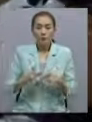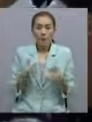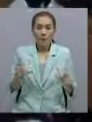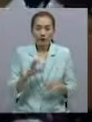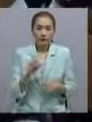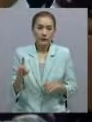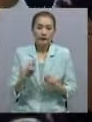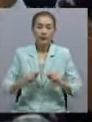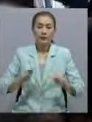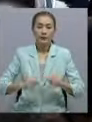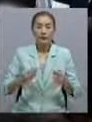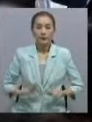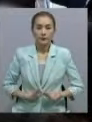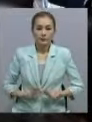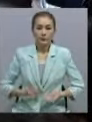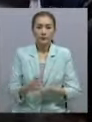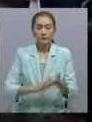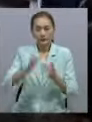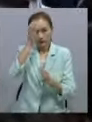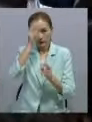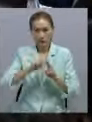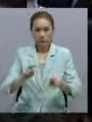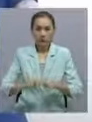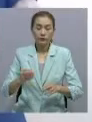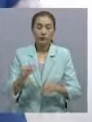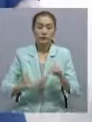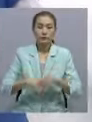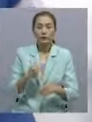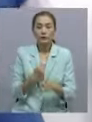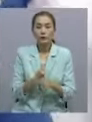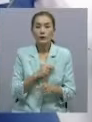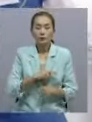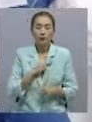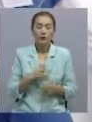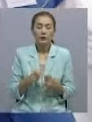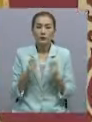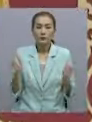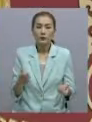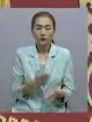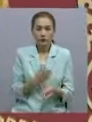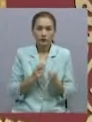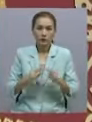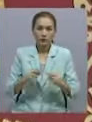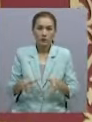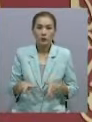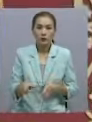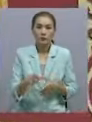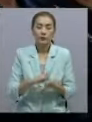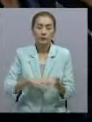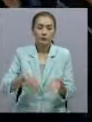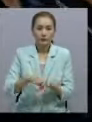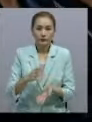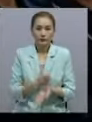КСРО халық мұғалімінің өмірі мен ғылыми педагогикалық және шығармашылық ғұмырнамасынан сыр шертетін ұстаз жолы атты шараға